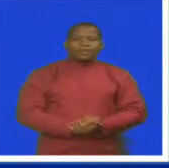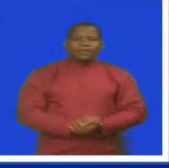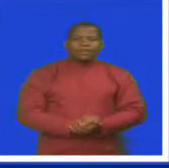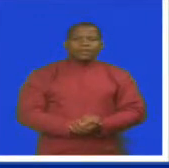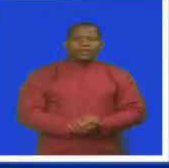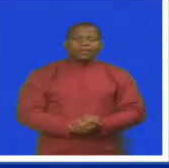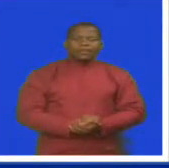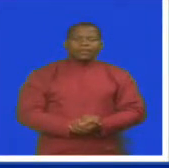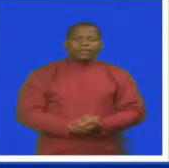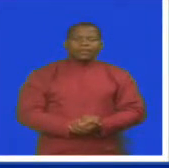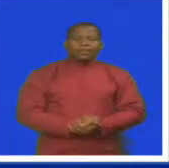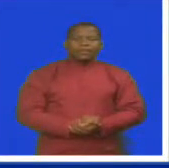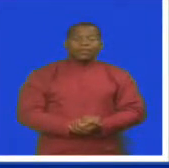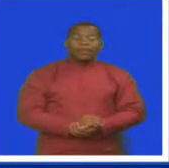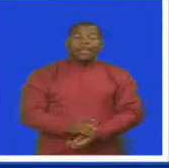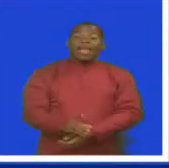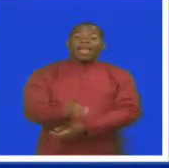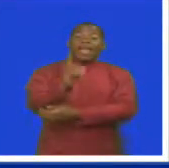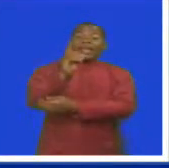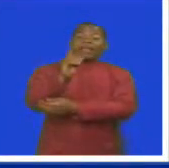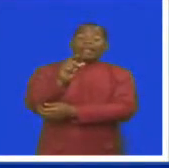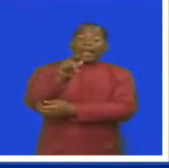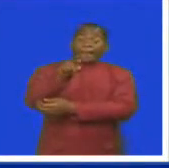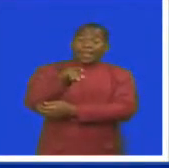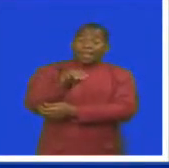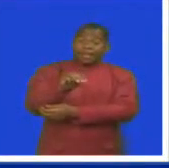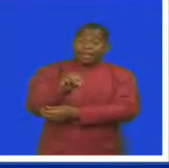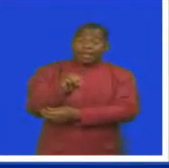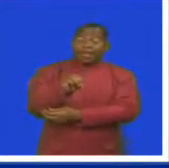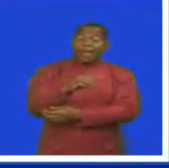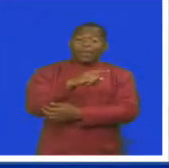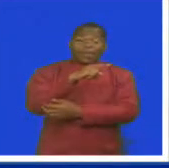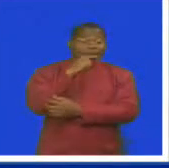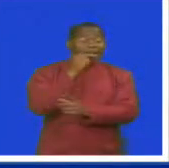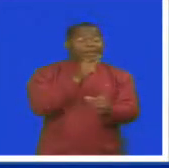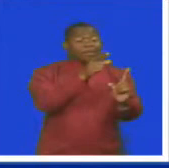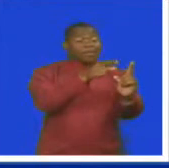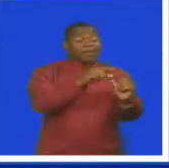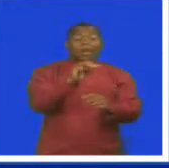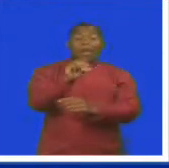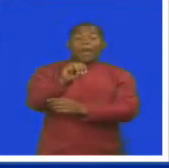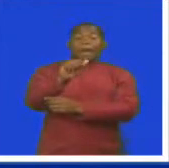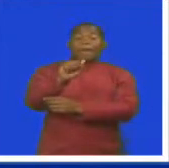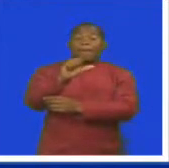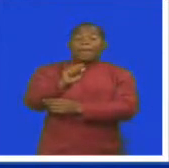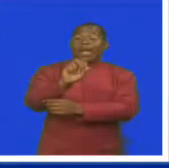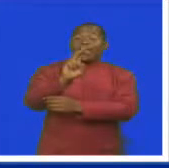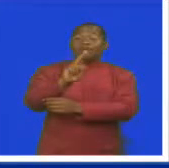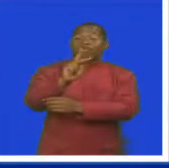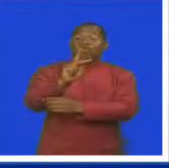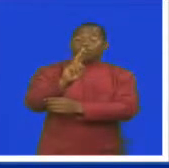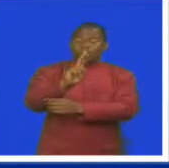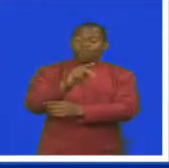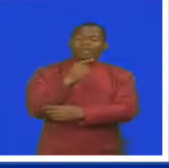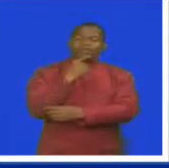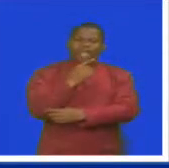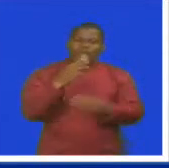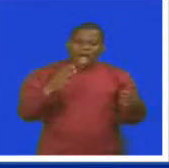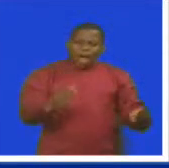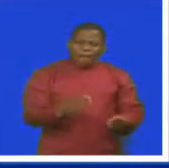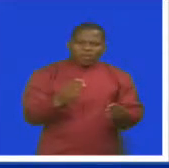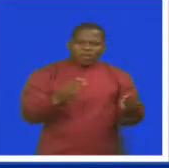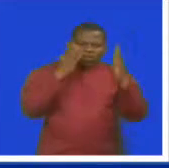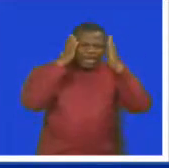Liphini landvunankulu Themba Masuku lithi sivese maswati siyayidzinga imvo leta senda sivuseleleke lethemba lekuthi